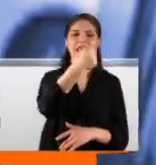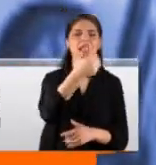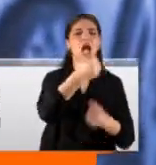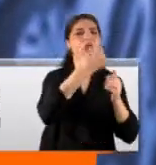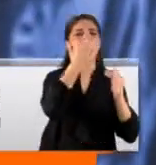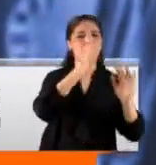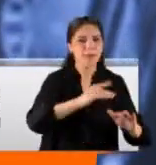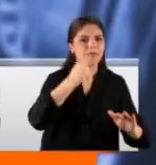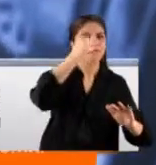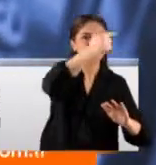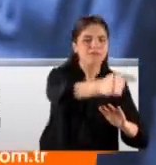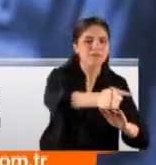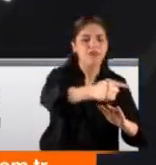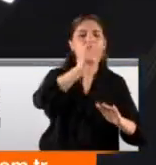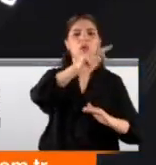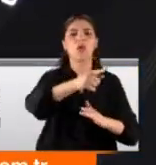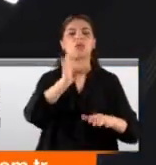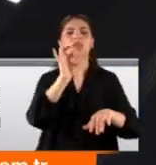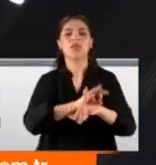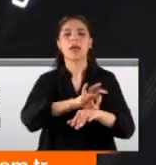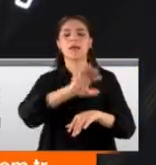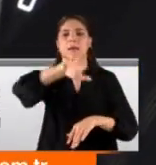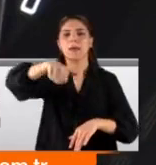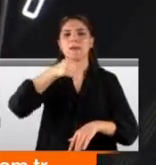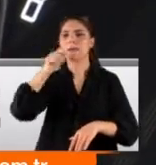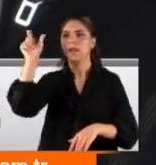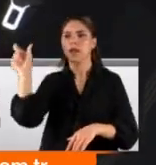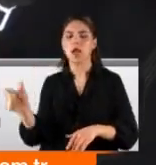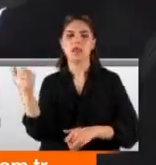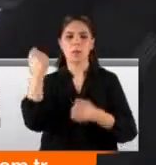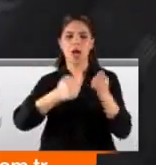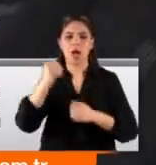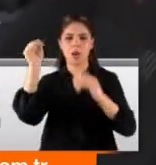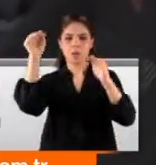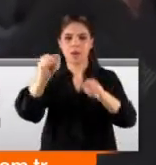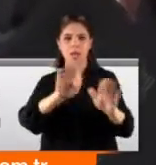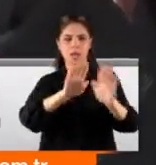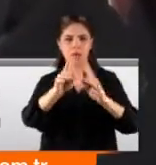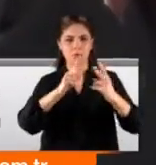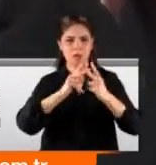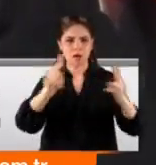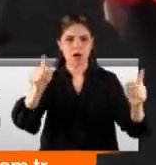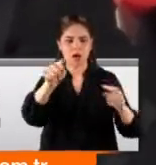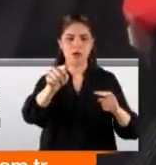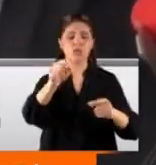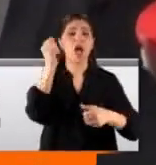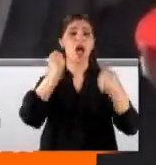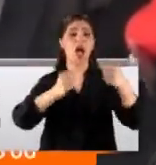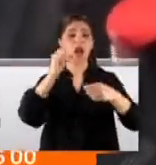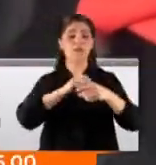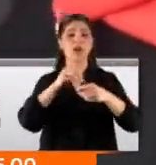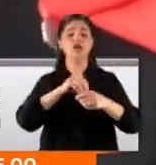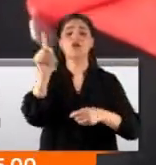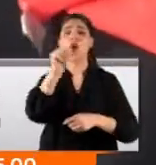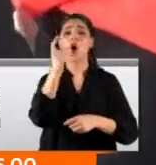Ne olduysa ondan sonra oldu. Hırsızlık zanlısı arabaya geldi. Hemen kapıyı açtı. Arabanın içinde 10